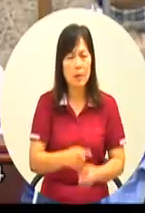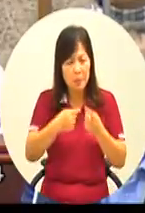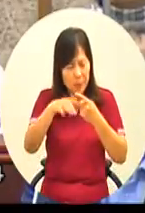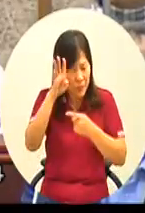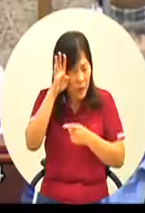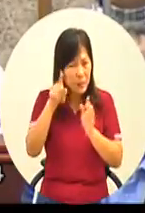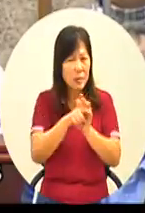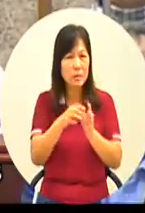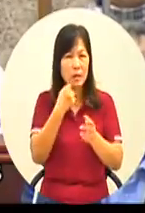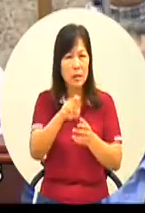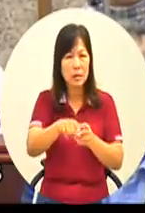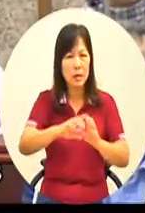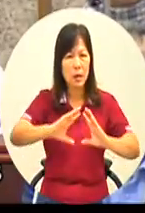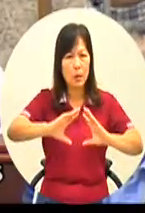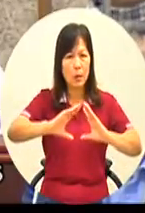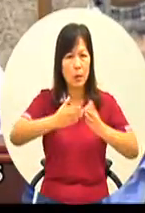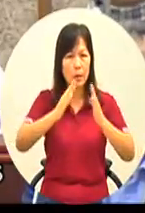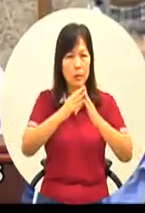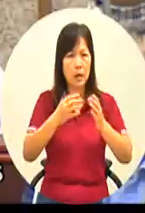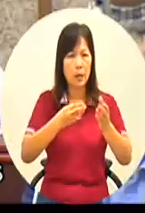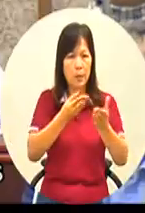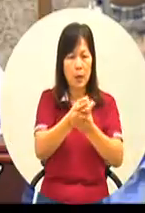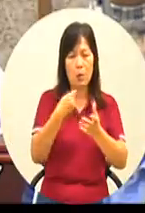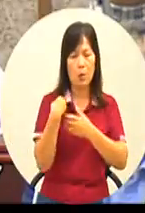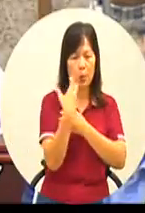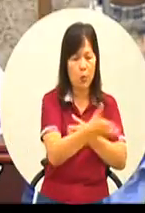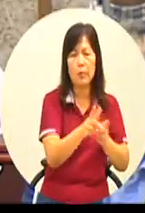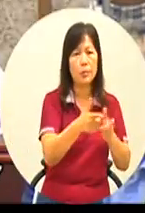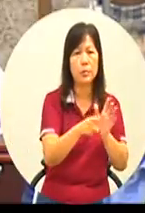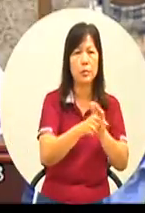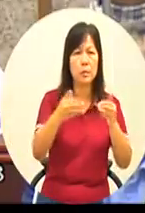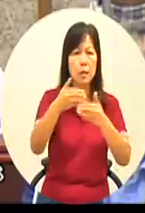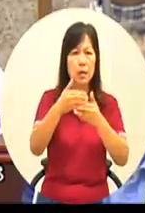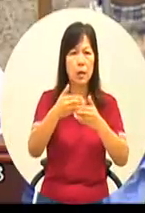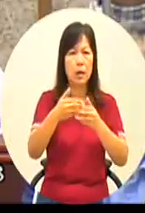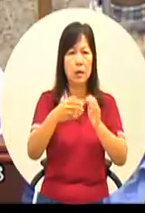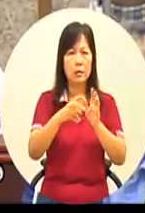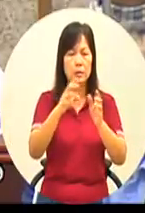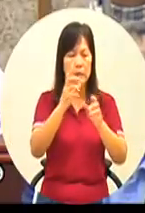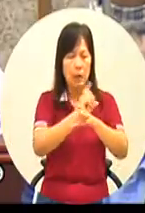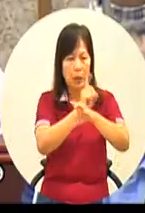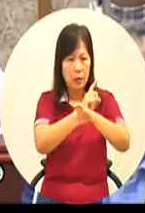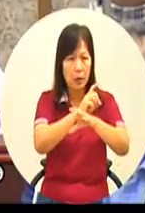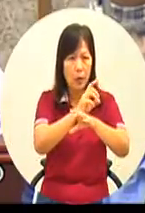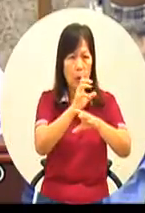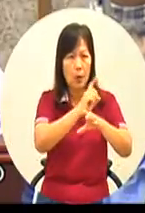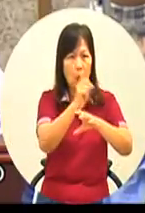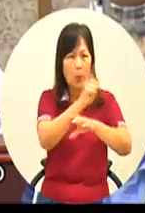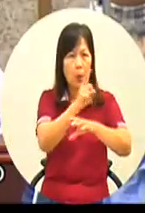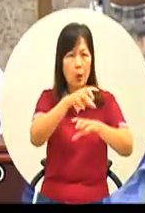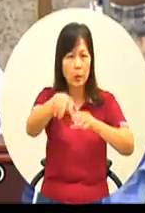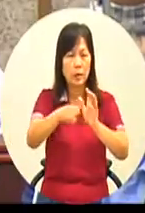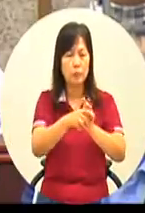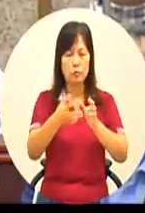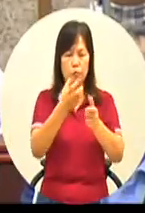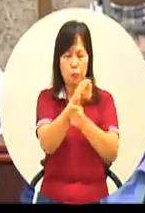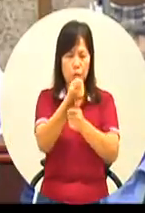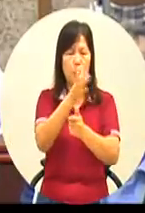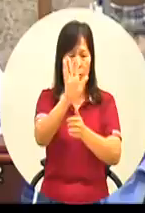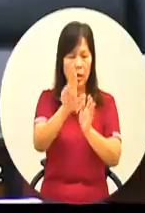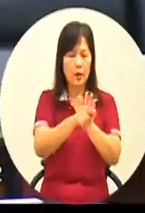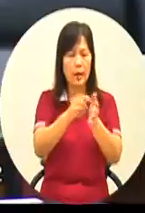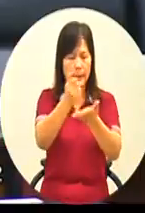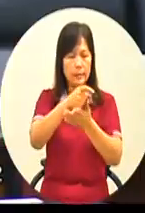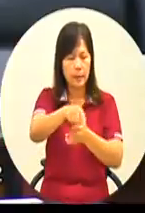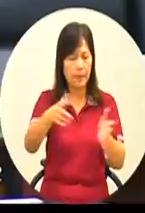因为气爆国赔案其实不是我们委托的，是交通局是消防局的做全 款。好，那也请消防局